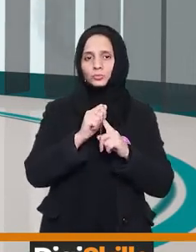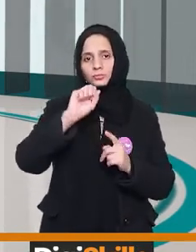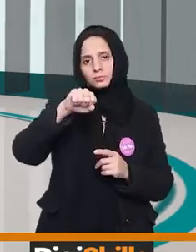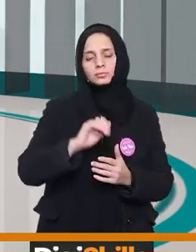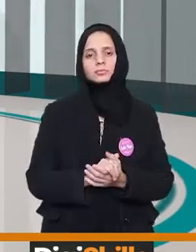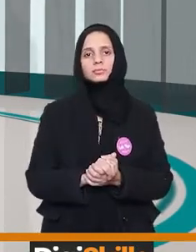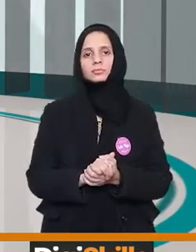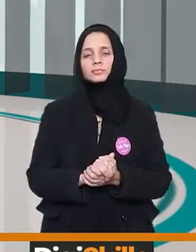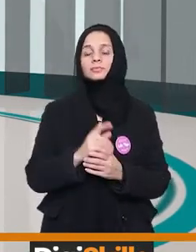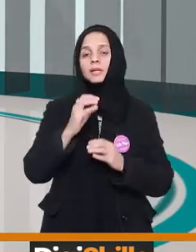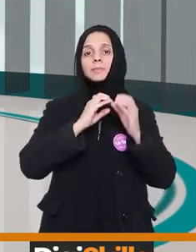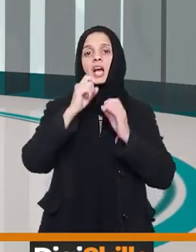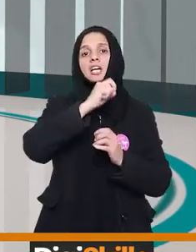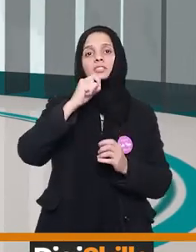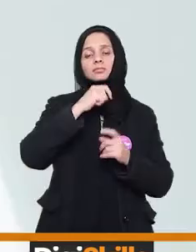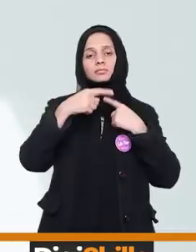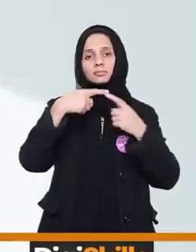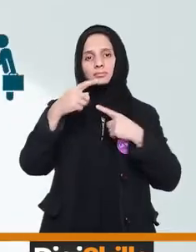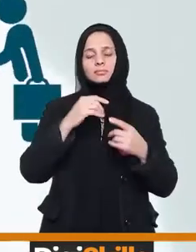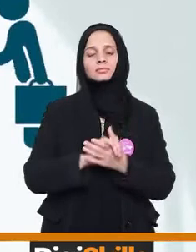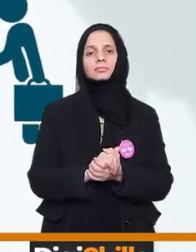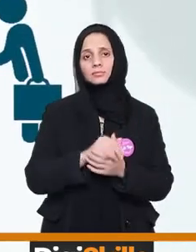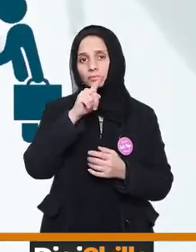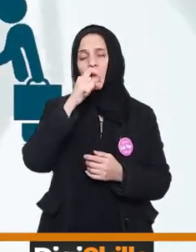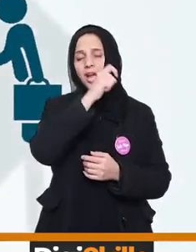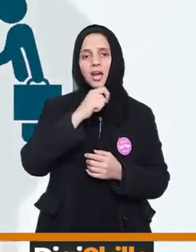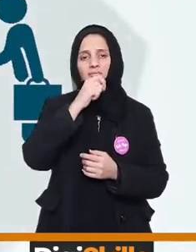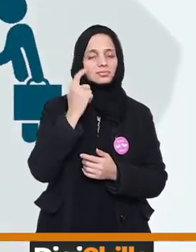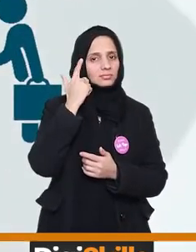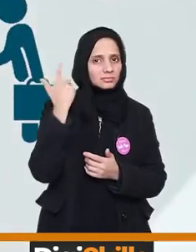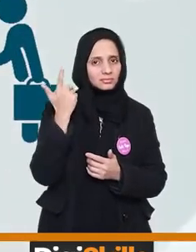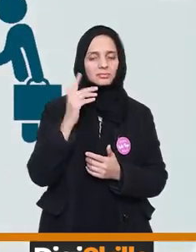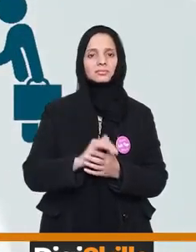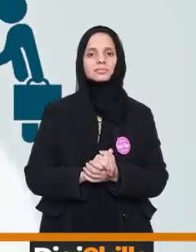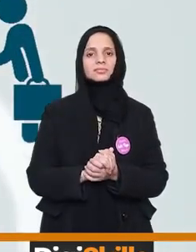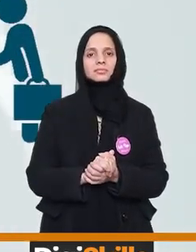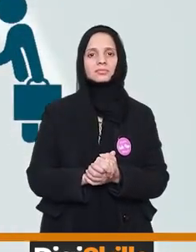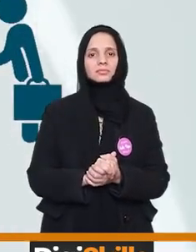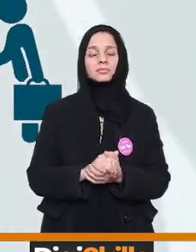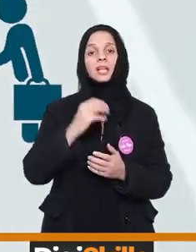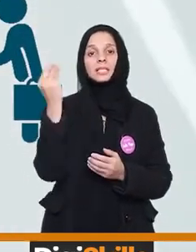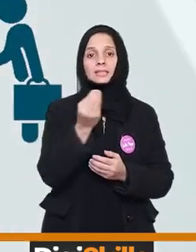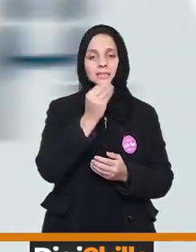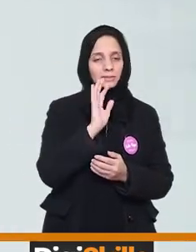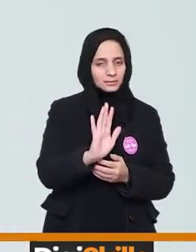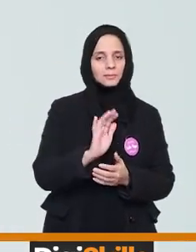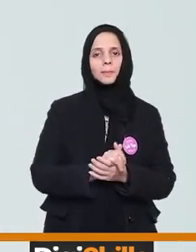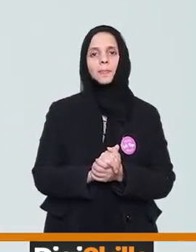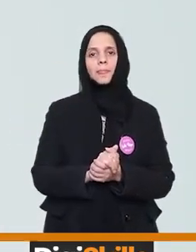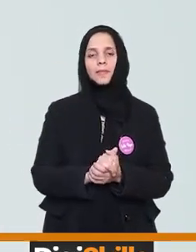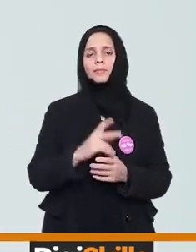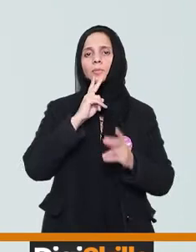بہت امپورٹنٹ ہے, اور وہ بھی بزنس انگلش. اگر آپ انگلش نہیں جانتے, لکھ